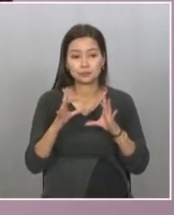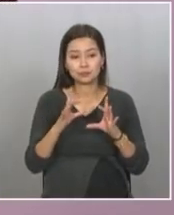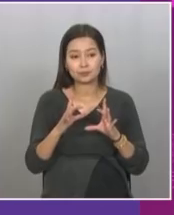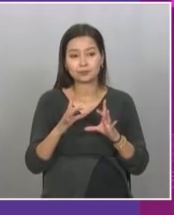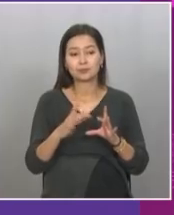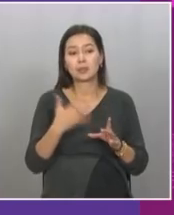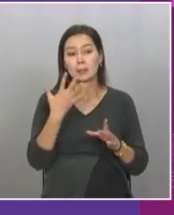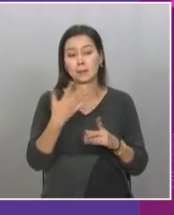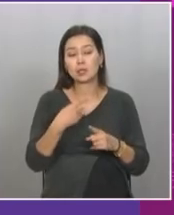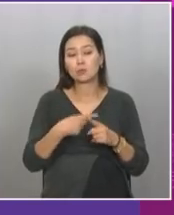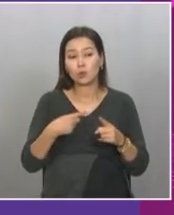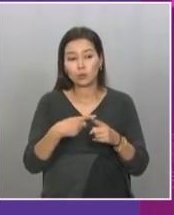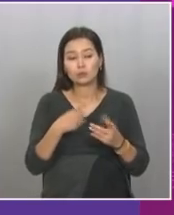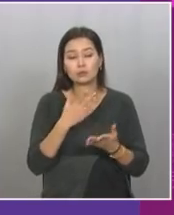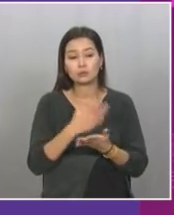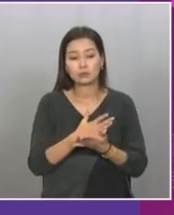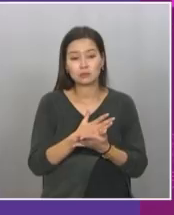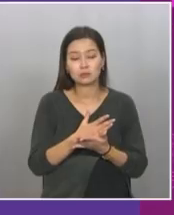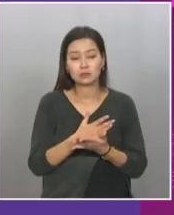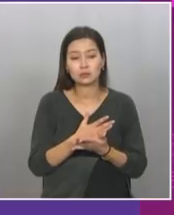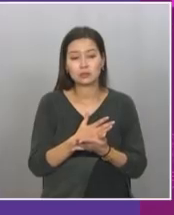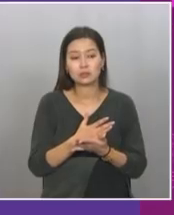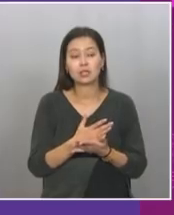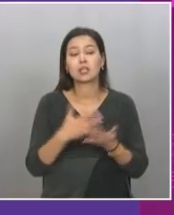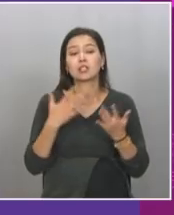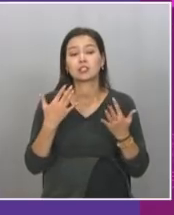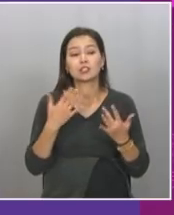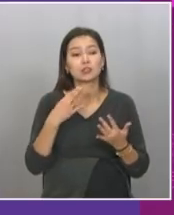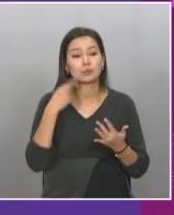5 бөлікке бөлінген. Неше бөлігі боялған?